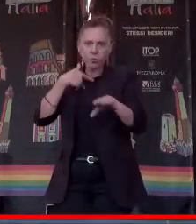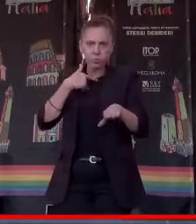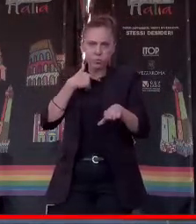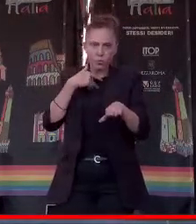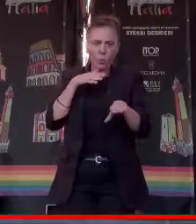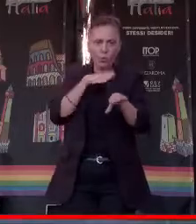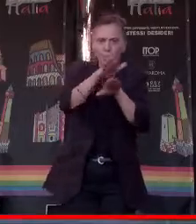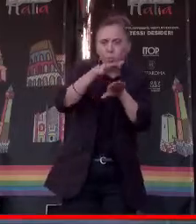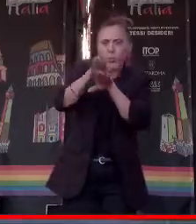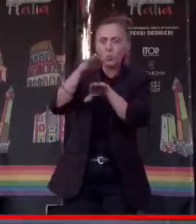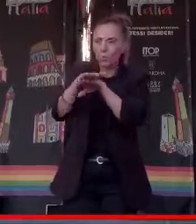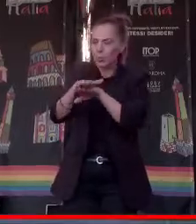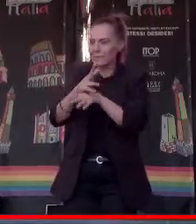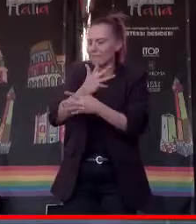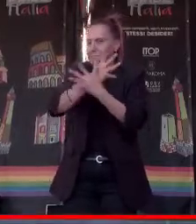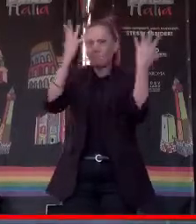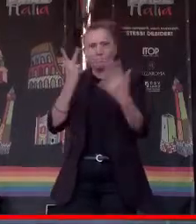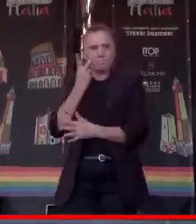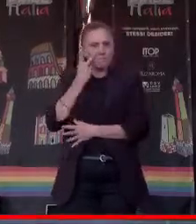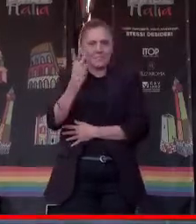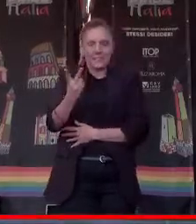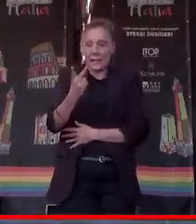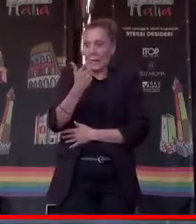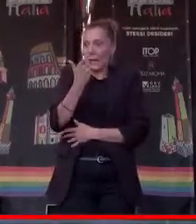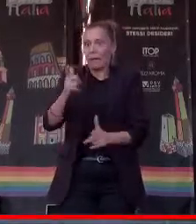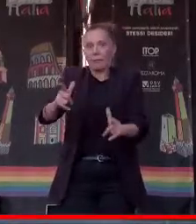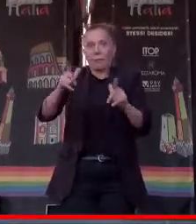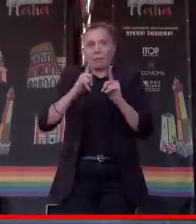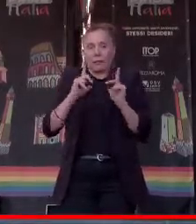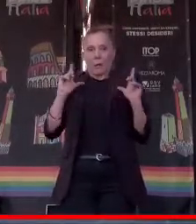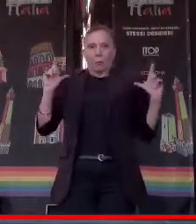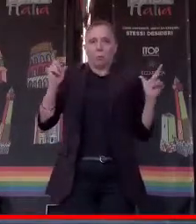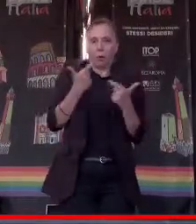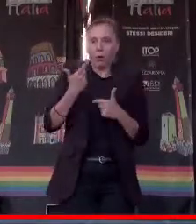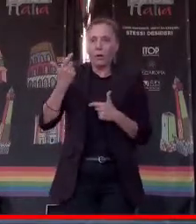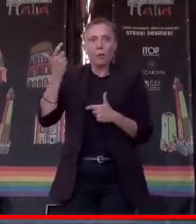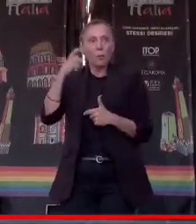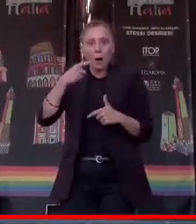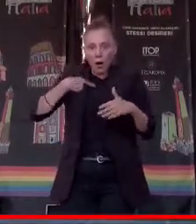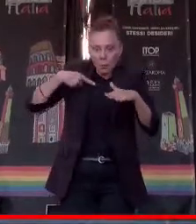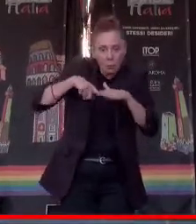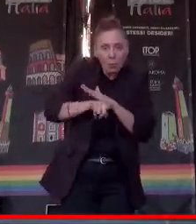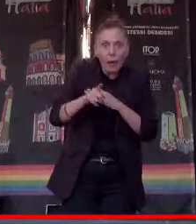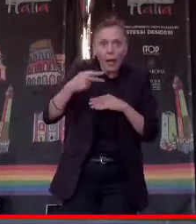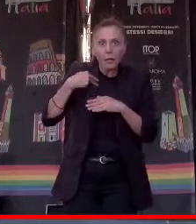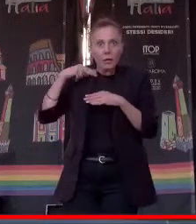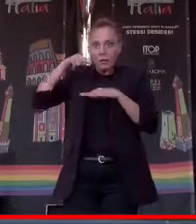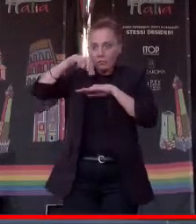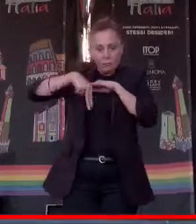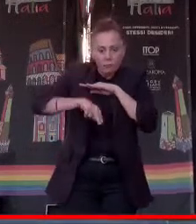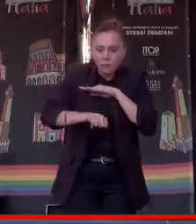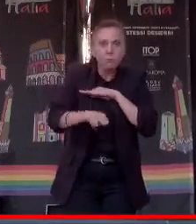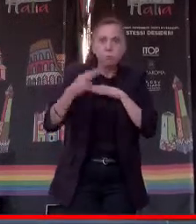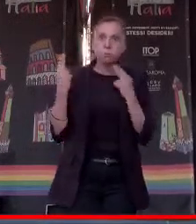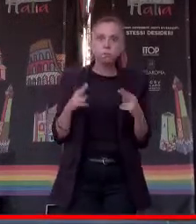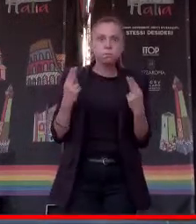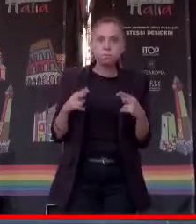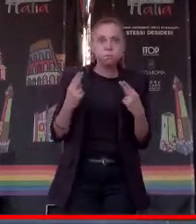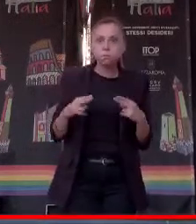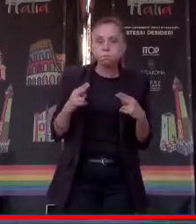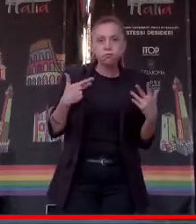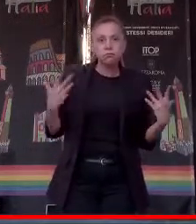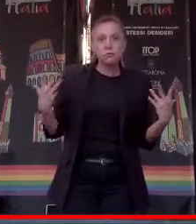siano evidenti e siano invalidanti, perché poi sulla metro non ci siamo riusciti a salire effettivamente